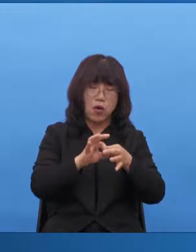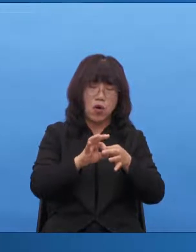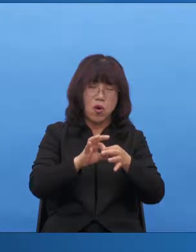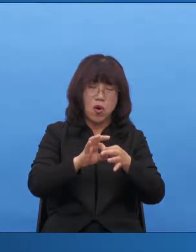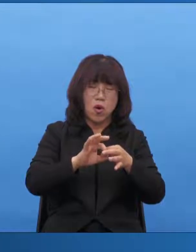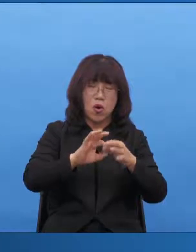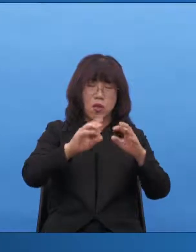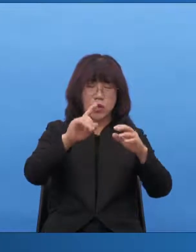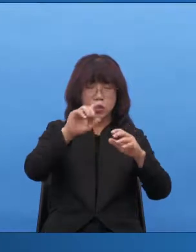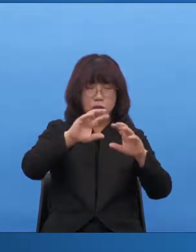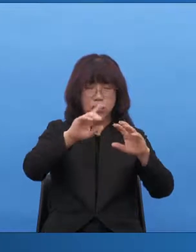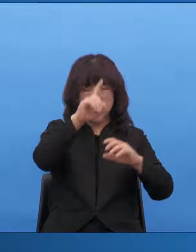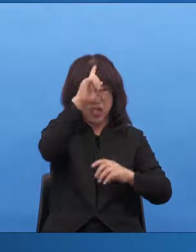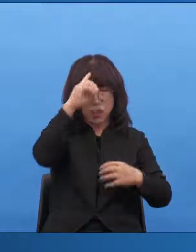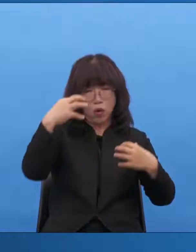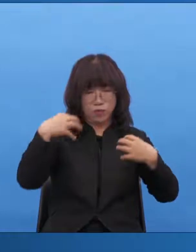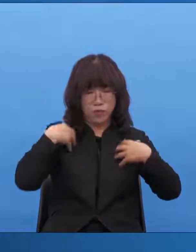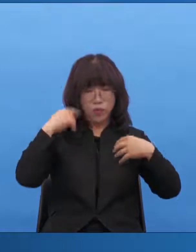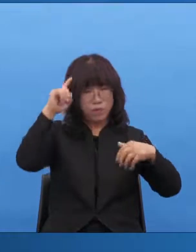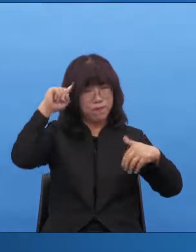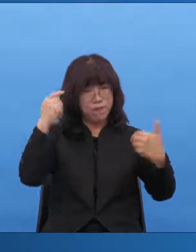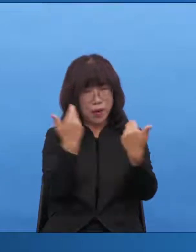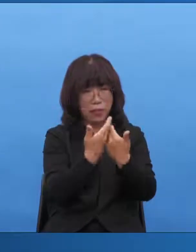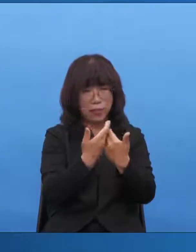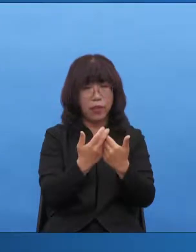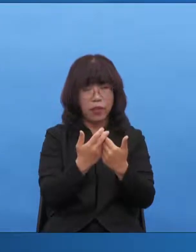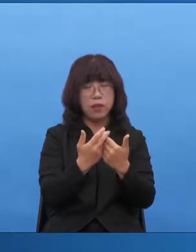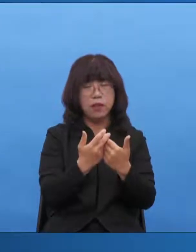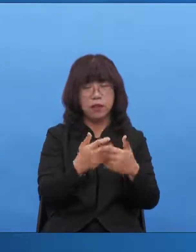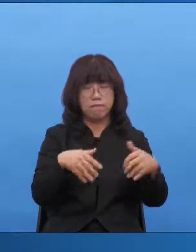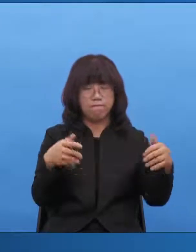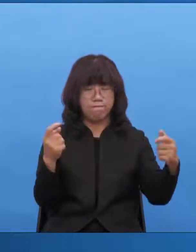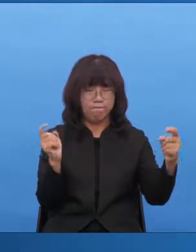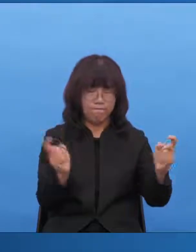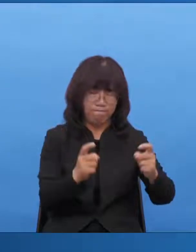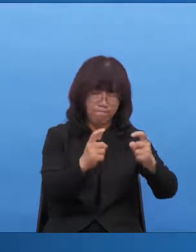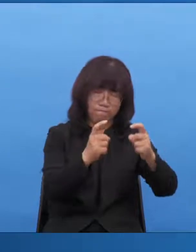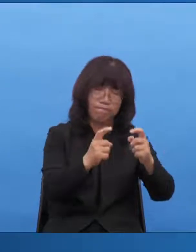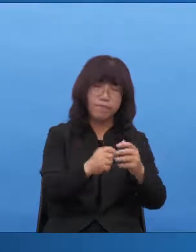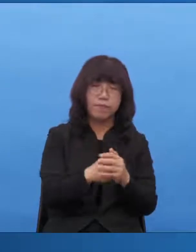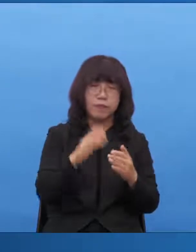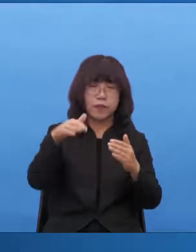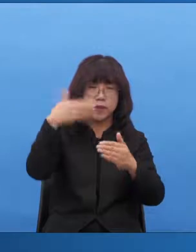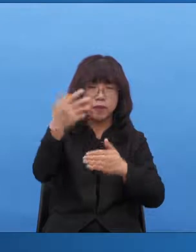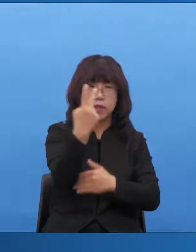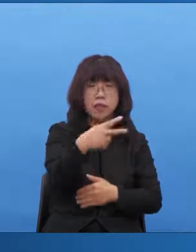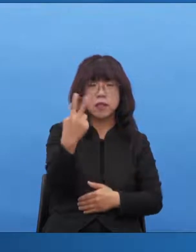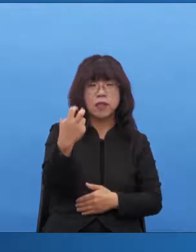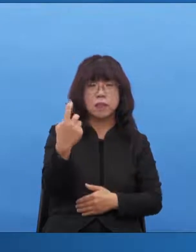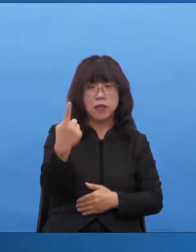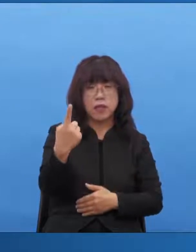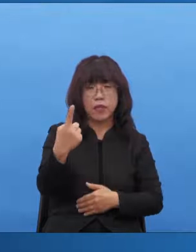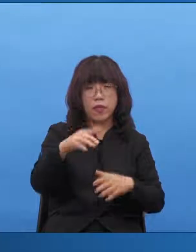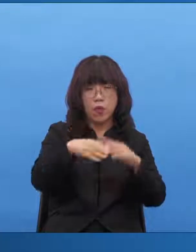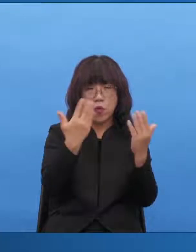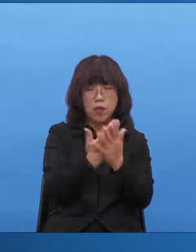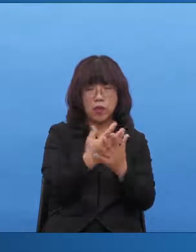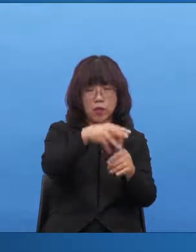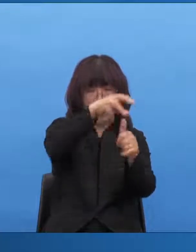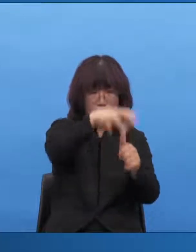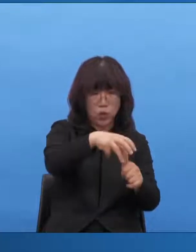일어났으며 미국, 영국, 프랑스 등 서방 국가들의 무력 개입에 의하여 2011년 8월 카다피의 독재 정권은 막을 내리게